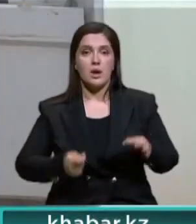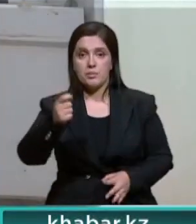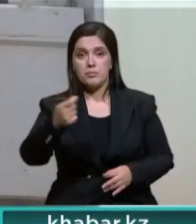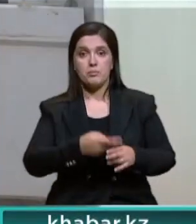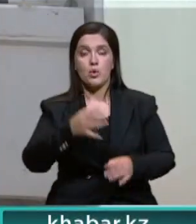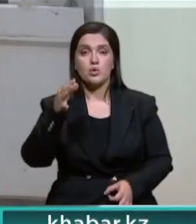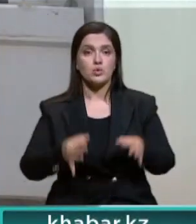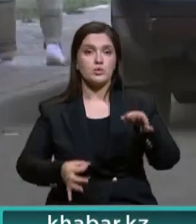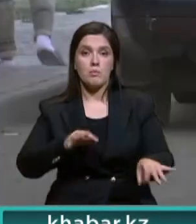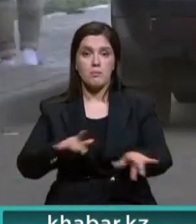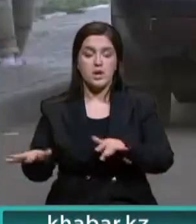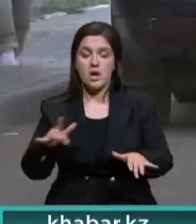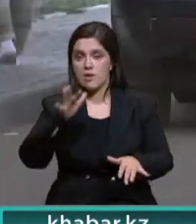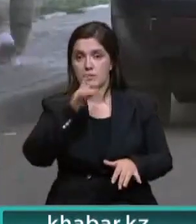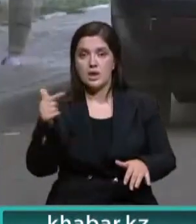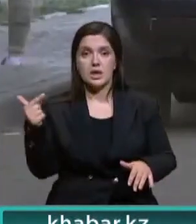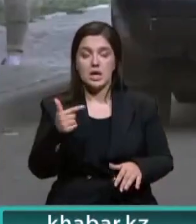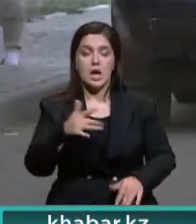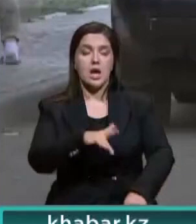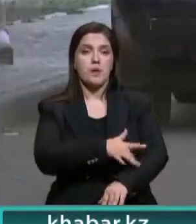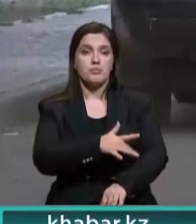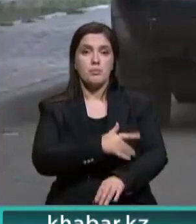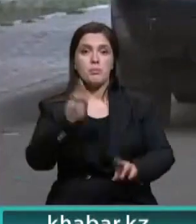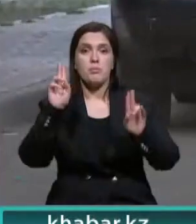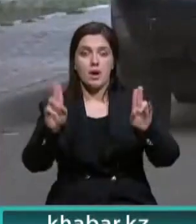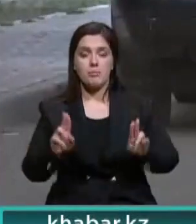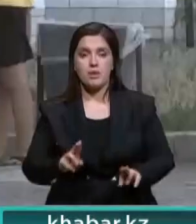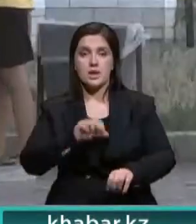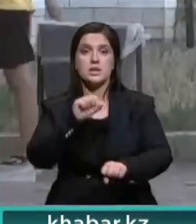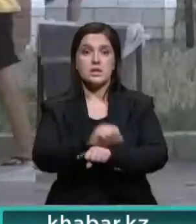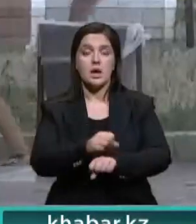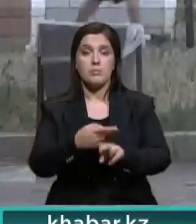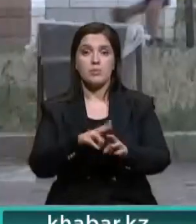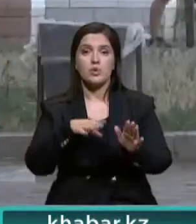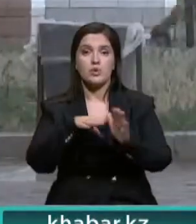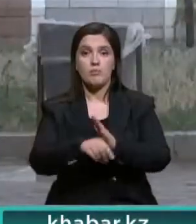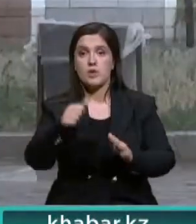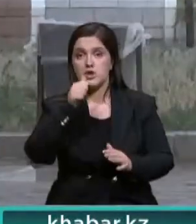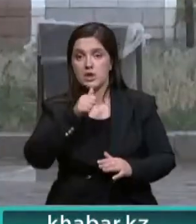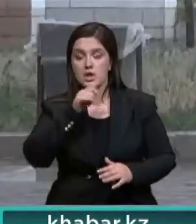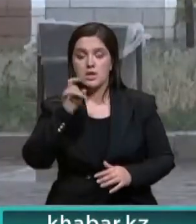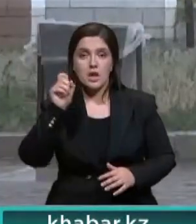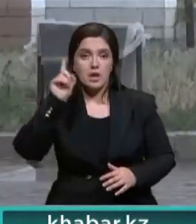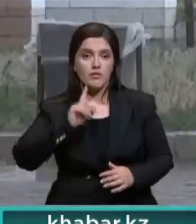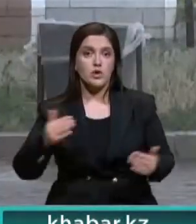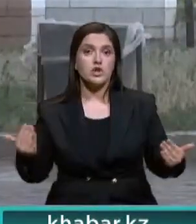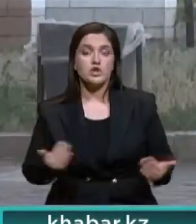судебного процесса срок гарантии на обслуживание дома по правилам приостанавливается. Это значит, что шанс на комфортную жизнь у